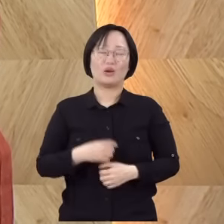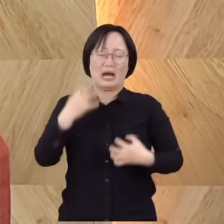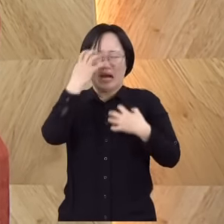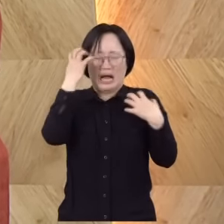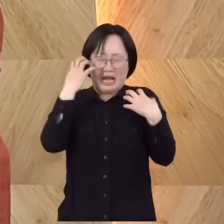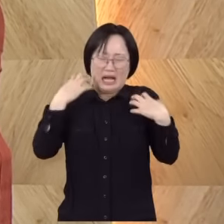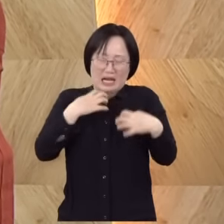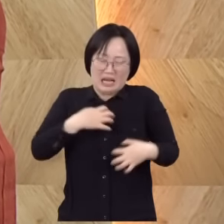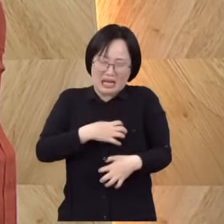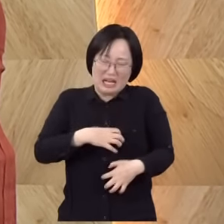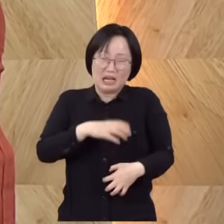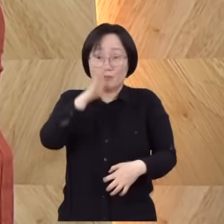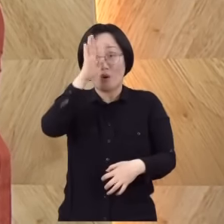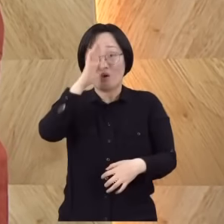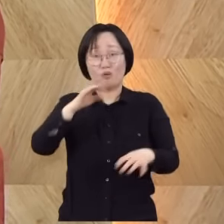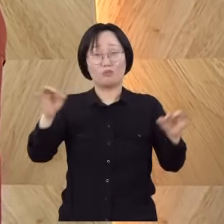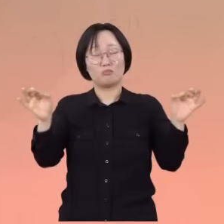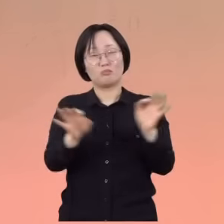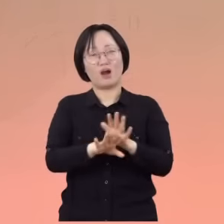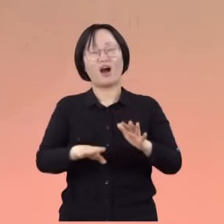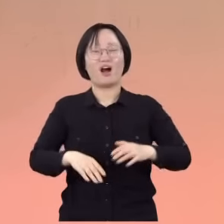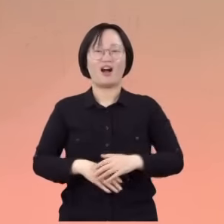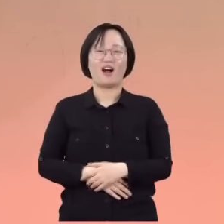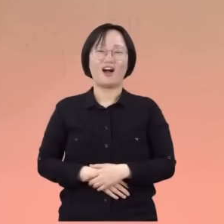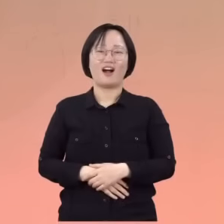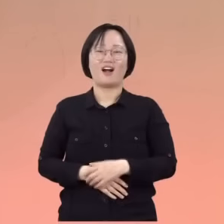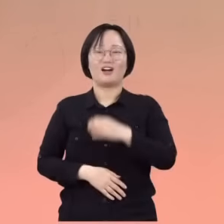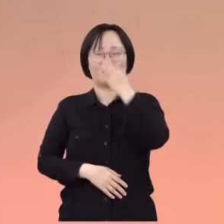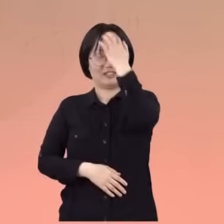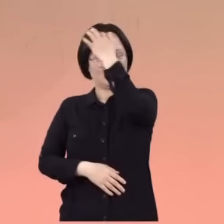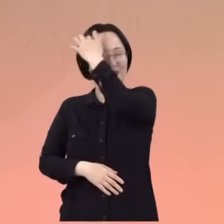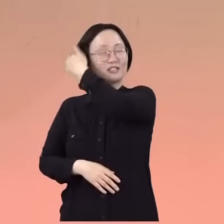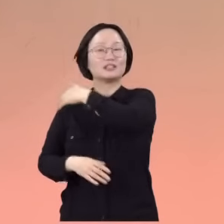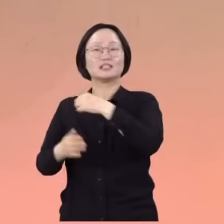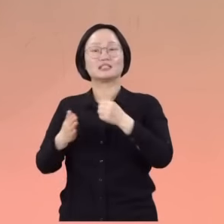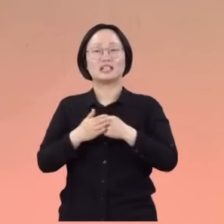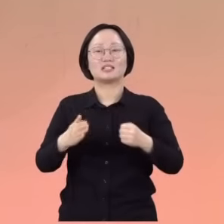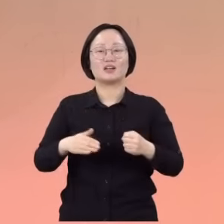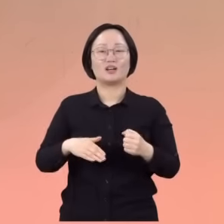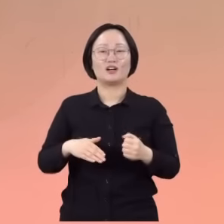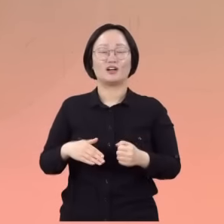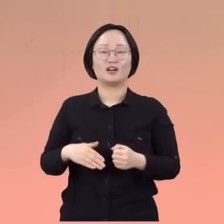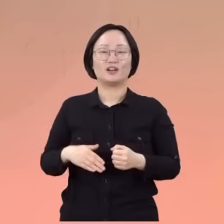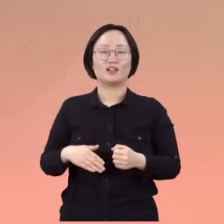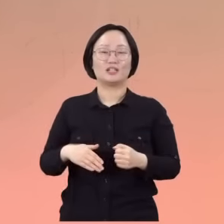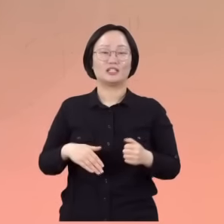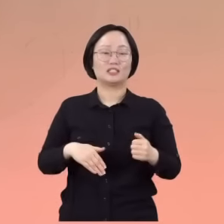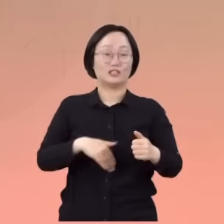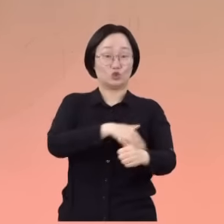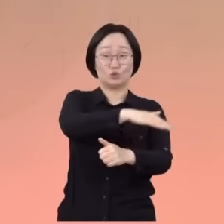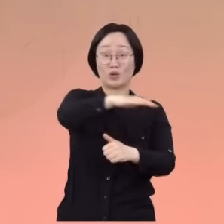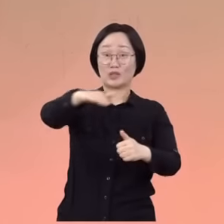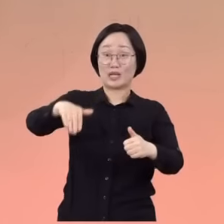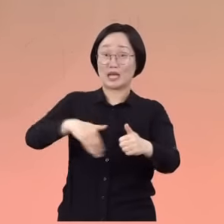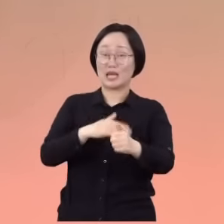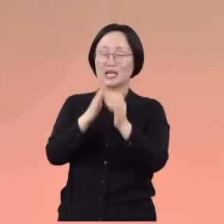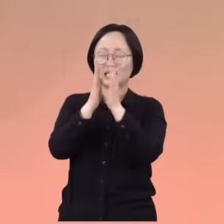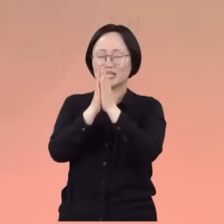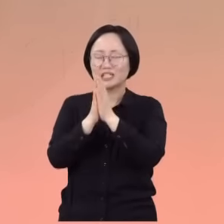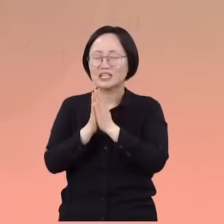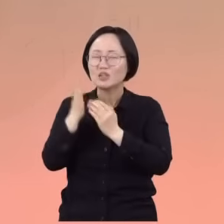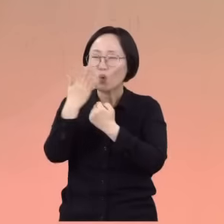저한테 직접 전해 주셨습니다 그래서 주변에 우리 기도가피 체험하신 불자님들